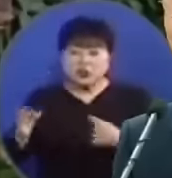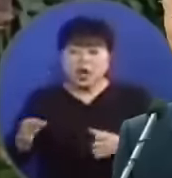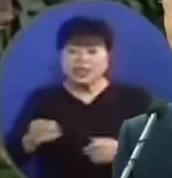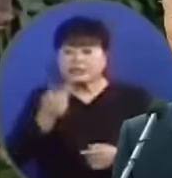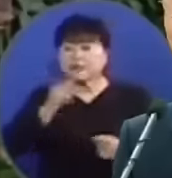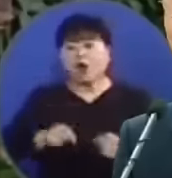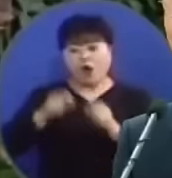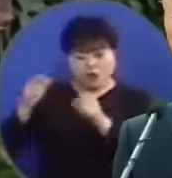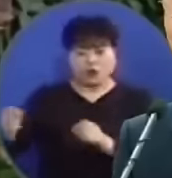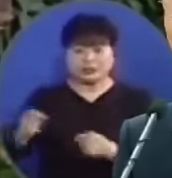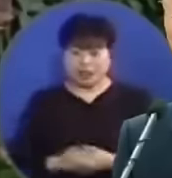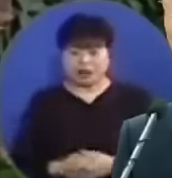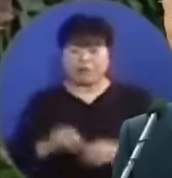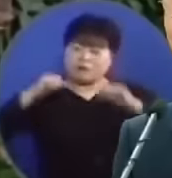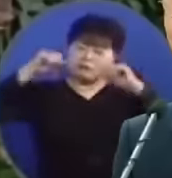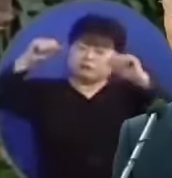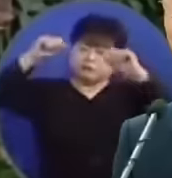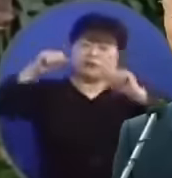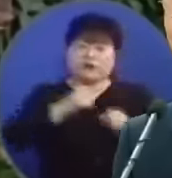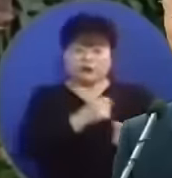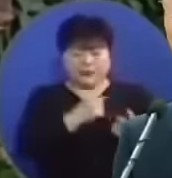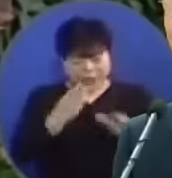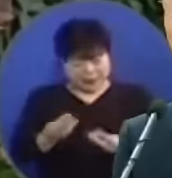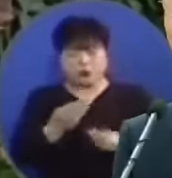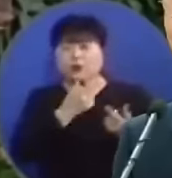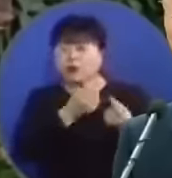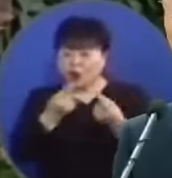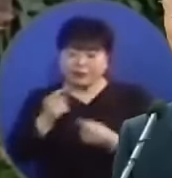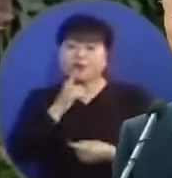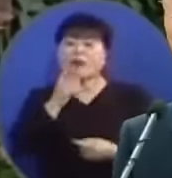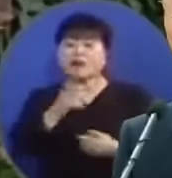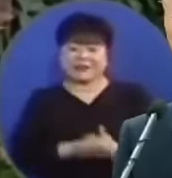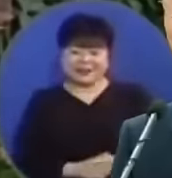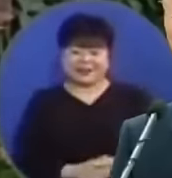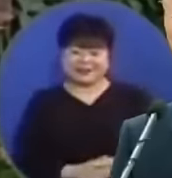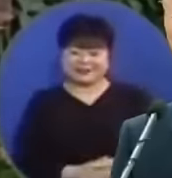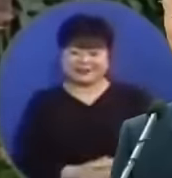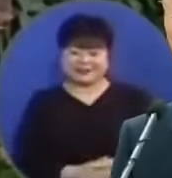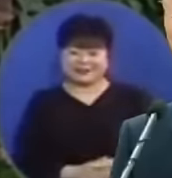윗몸 일으키기를 25번 한 것과 같은 운동 효과가 있다는 것입니다.